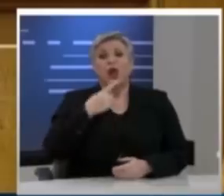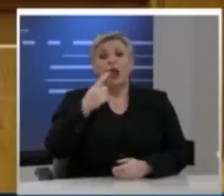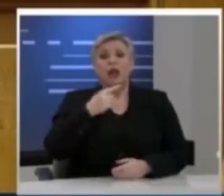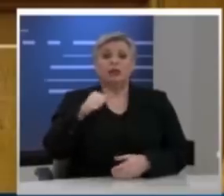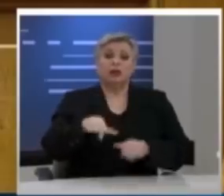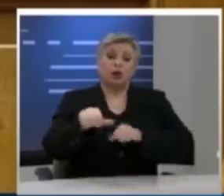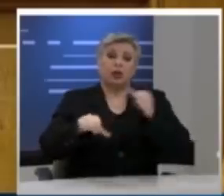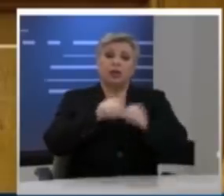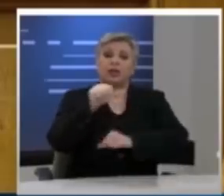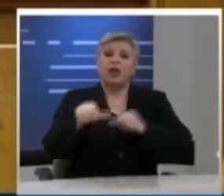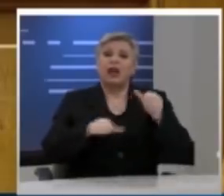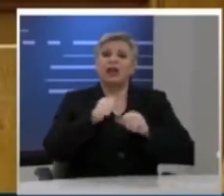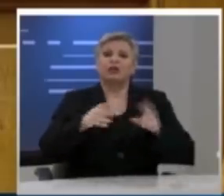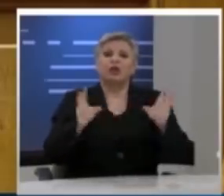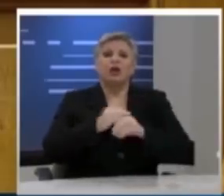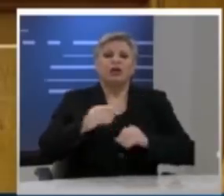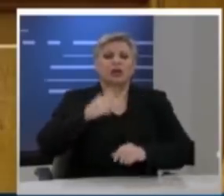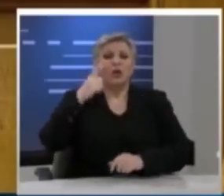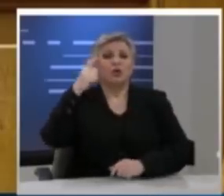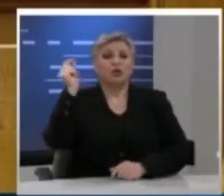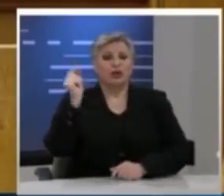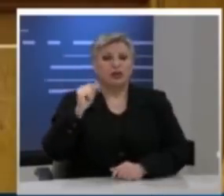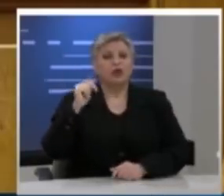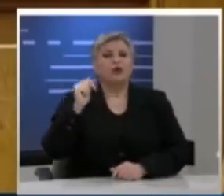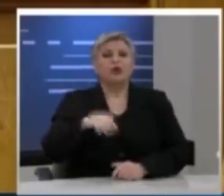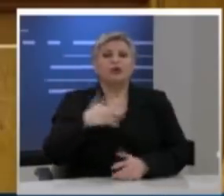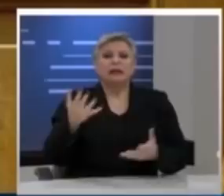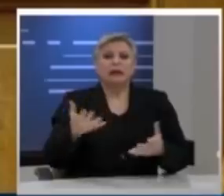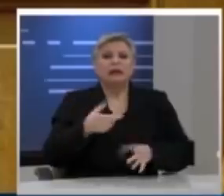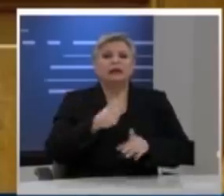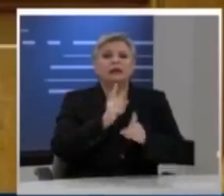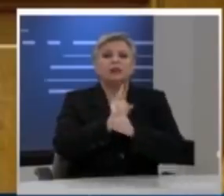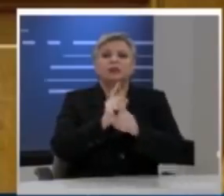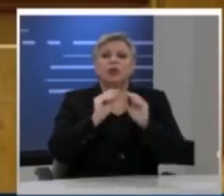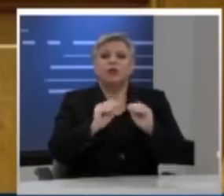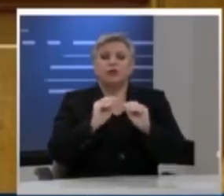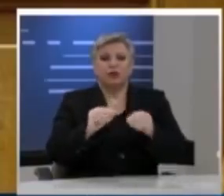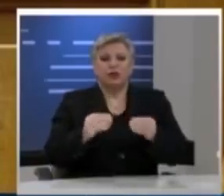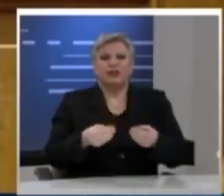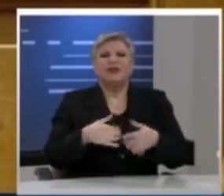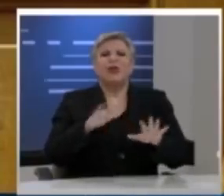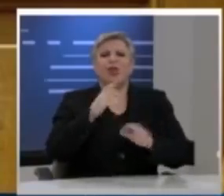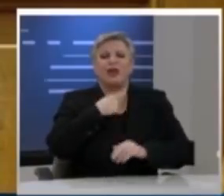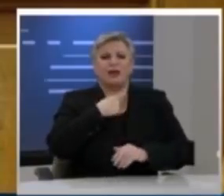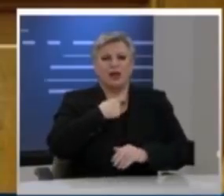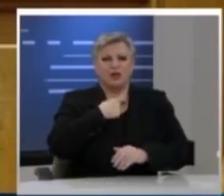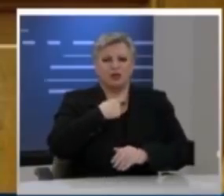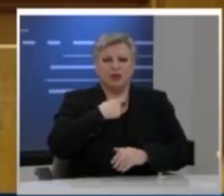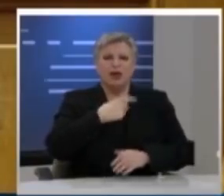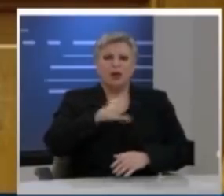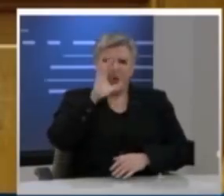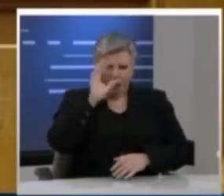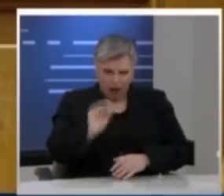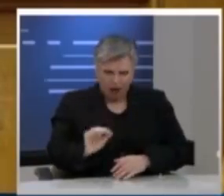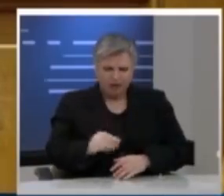θα μειωθεί η ανάγκη για φροντιστήριο πάρτι κάνουν οι διάφοροι φροντιστηριο αυτοί